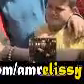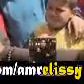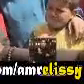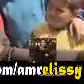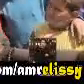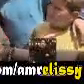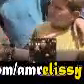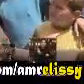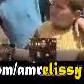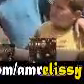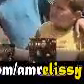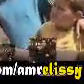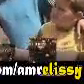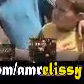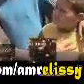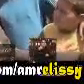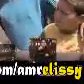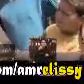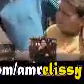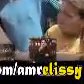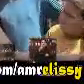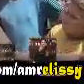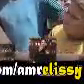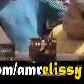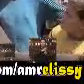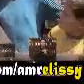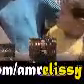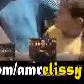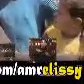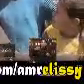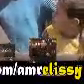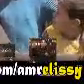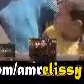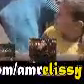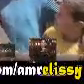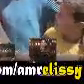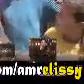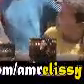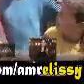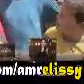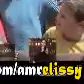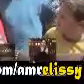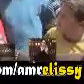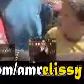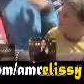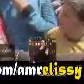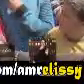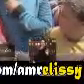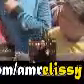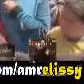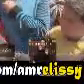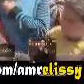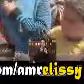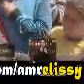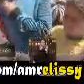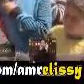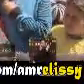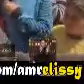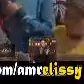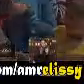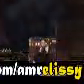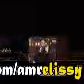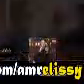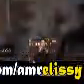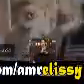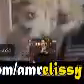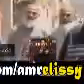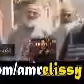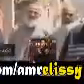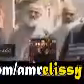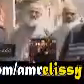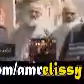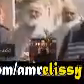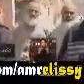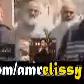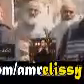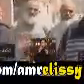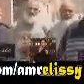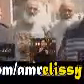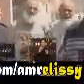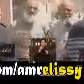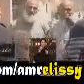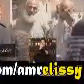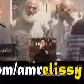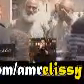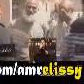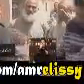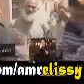ذاتية، فبرضو ما ينفعش، عايزين نعمله طريقة صح وطريقة معدولة. الوحدة الصحية لازم